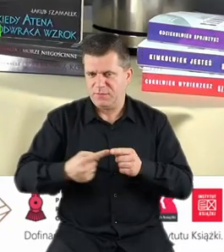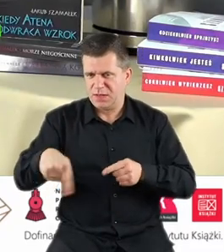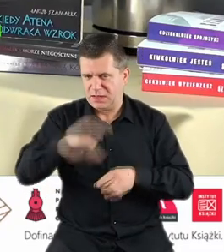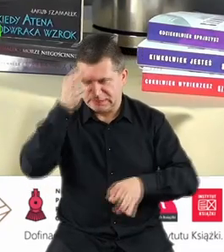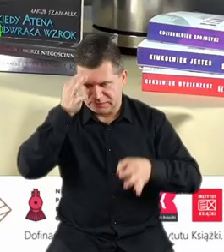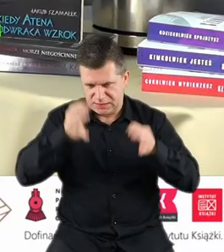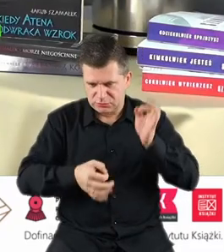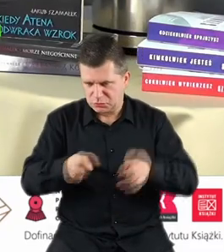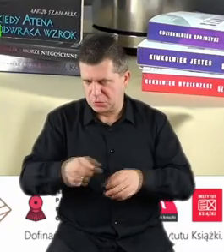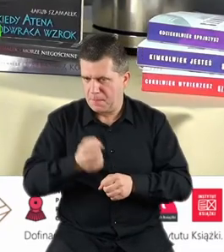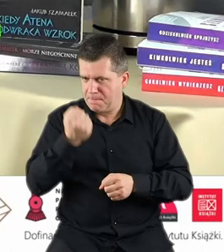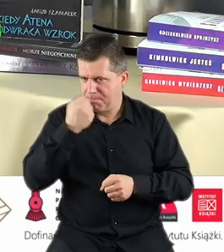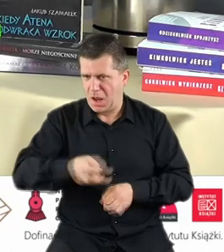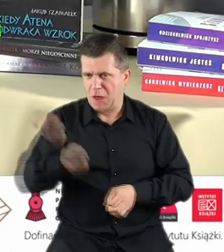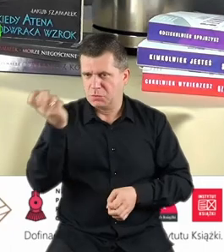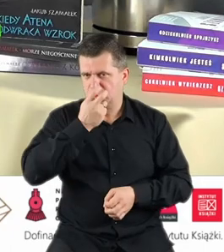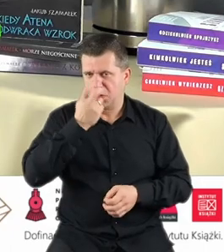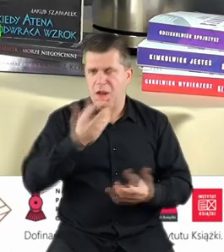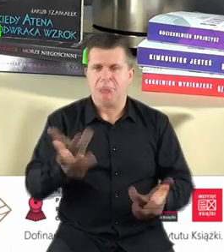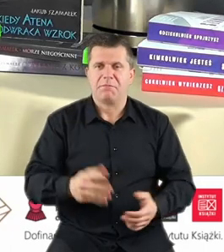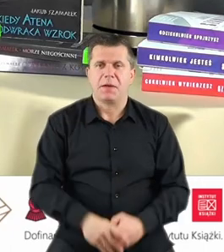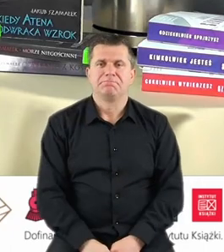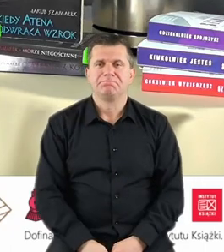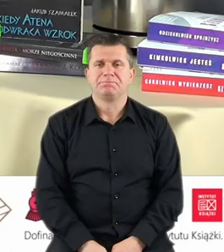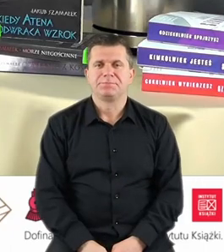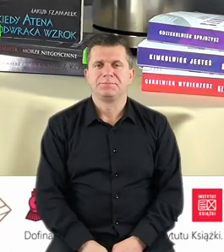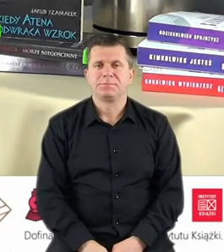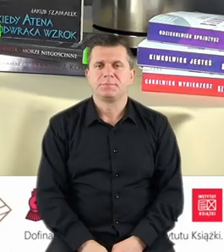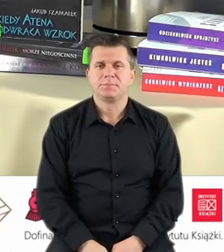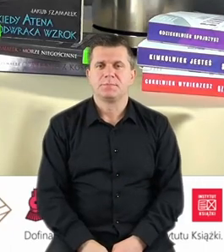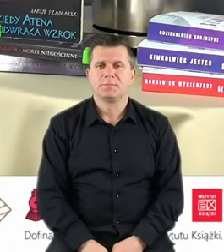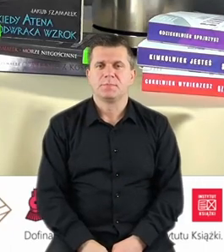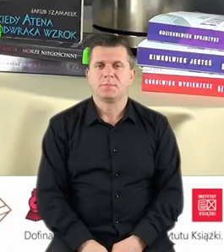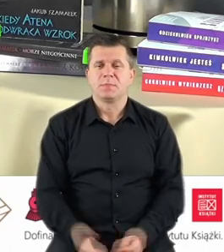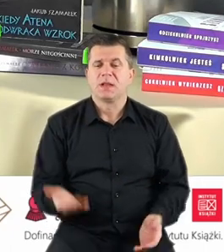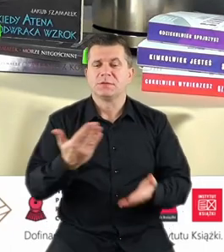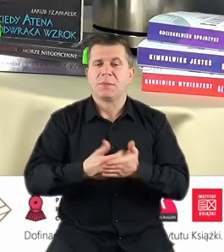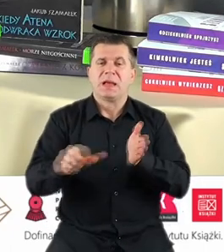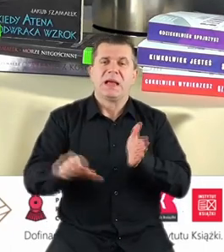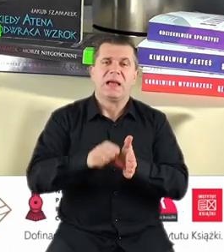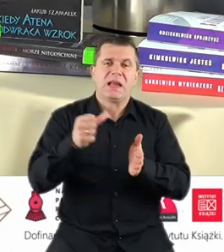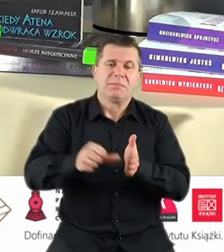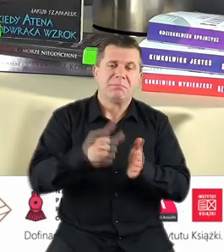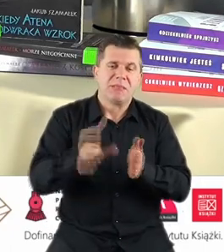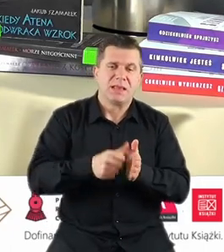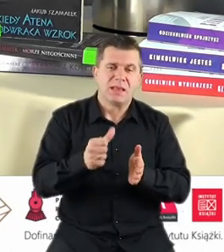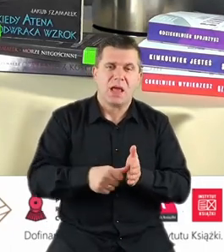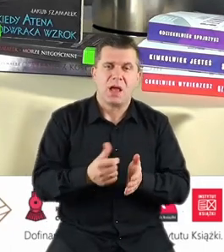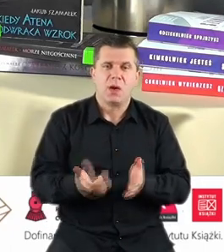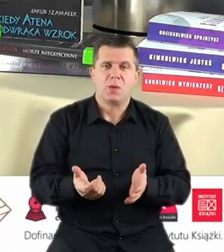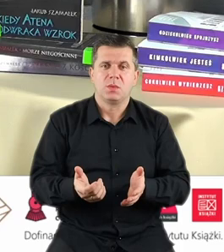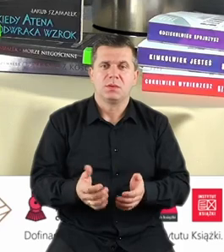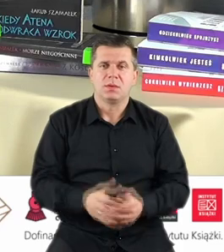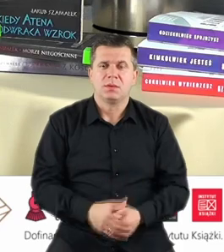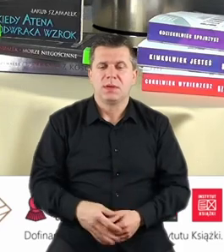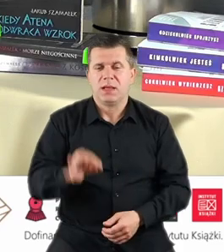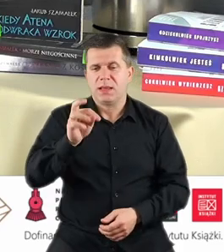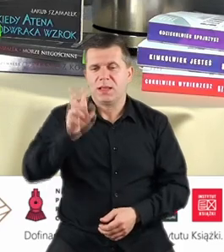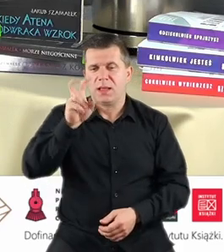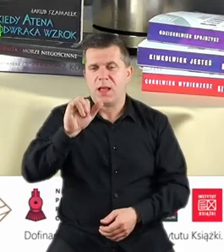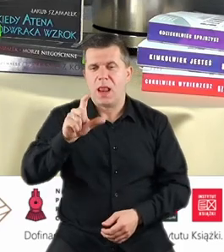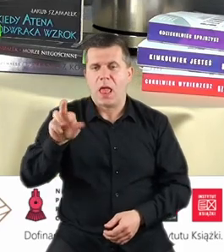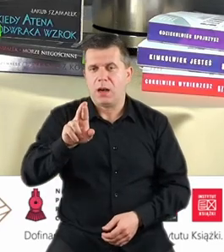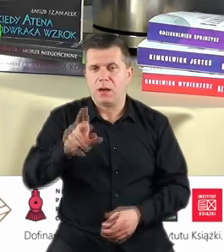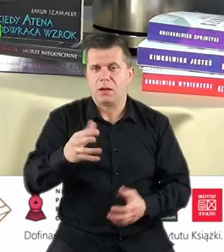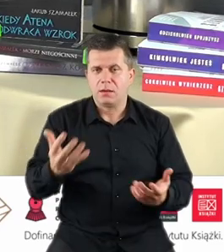zastanowimy, to jest to bardzo ciekawe. No a czemu kryminał, czemu taka formuła z pogranicza kryminału Tillera? Bo